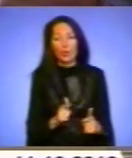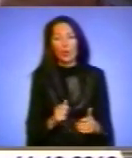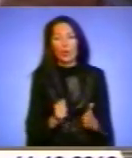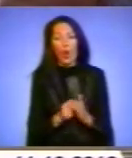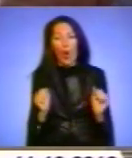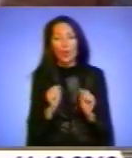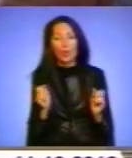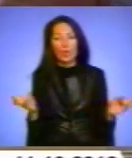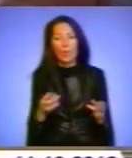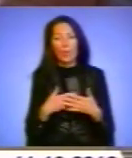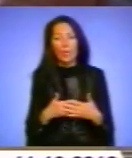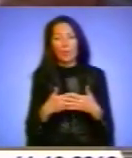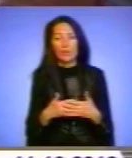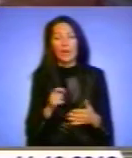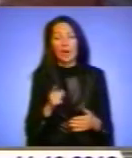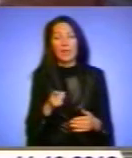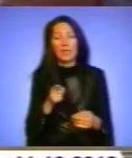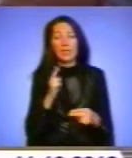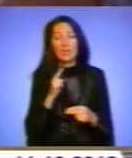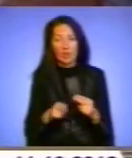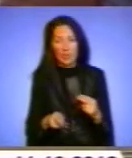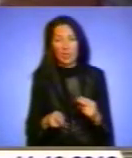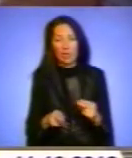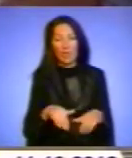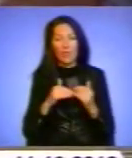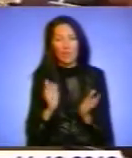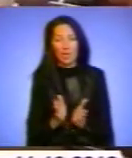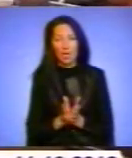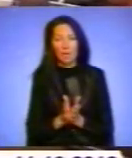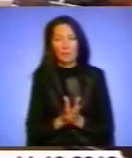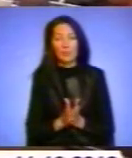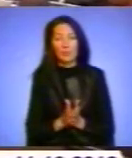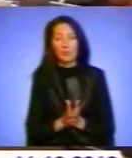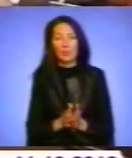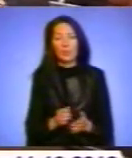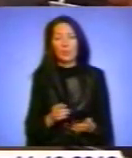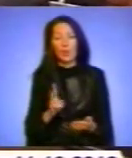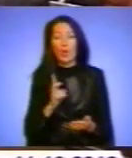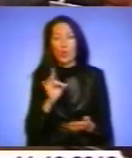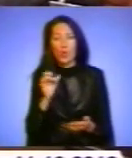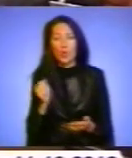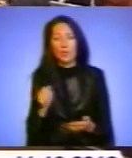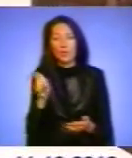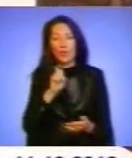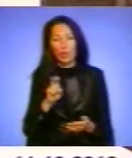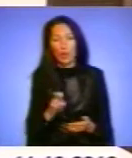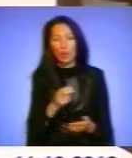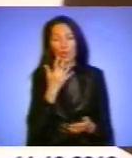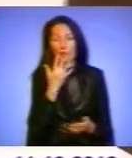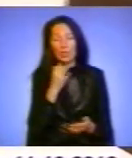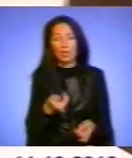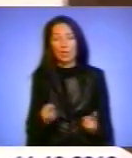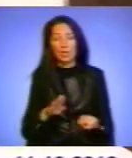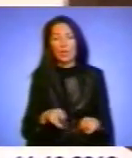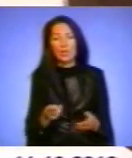треба активізувати, а її завершення взагалі. Курс національної валюти також залишиться без змін, переконує голова